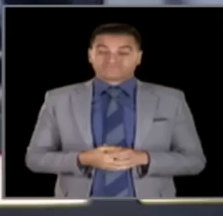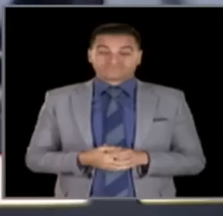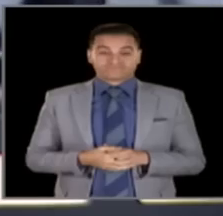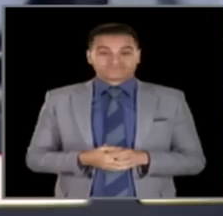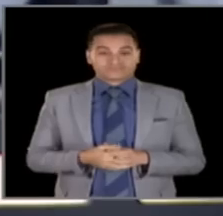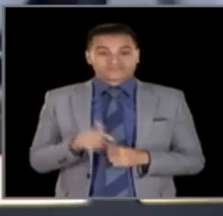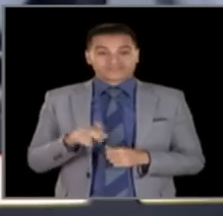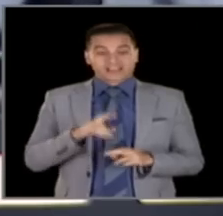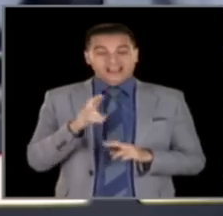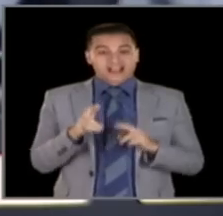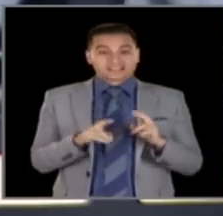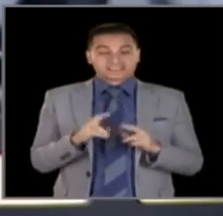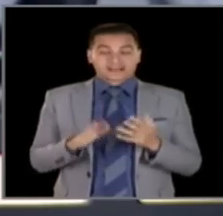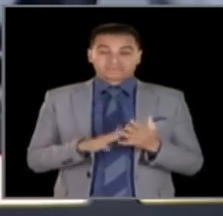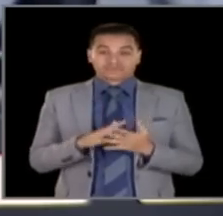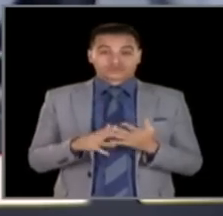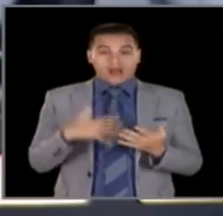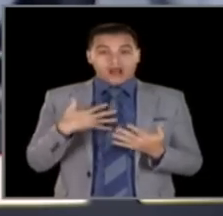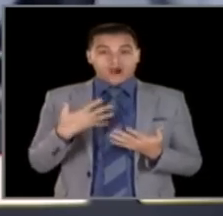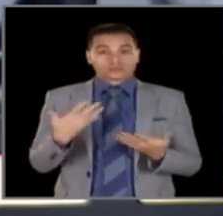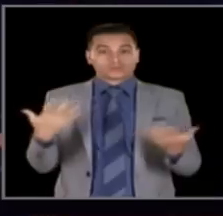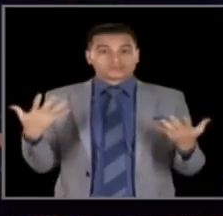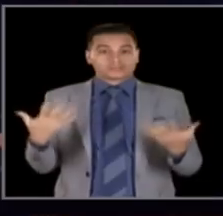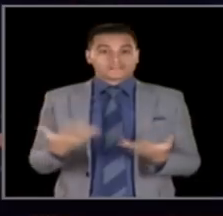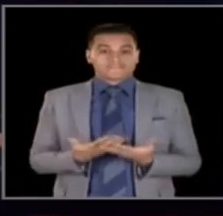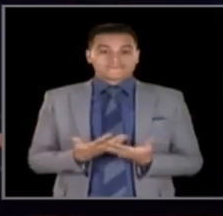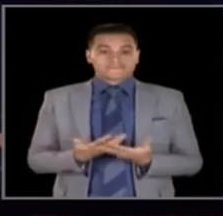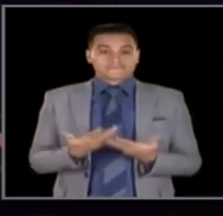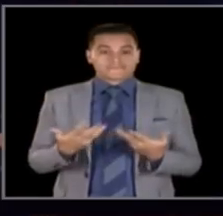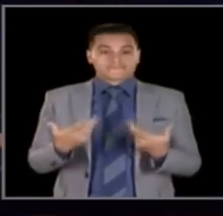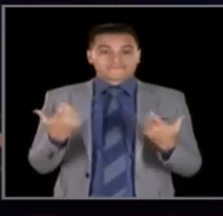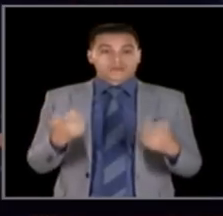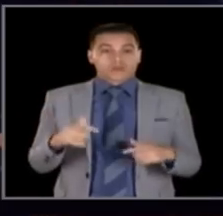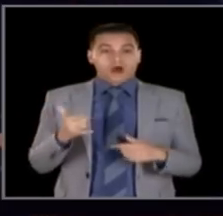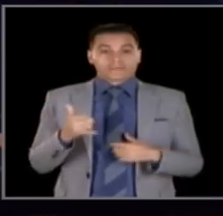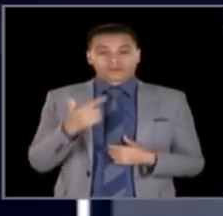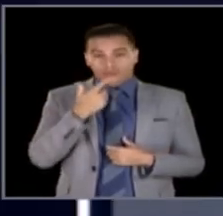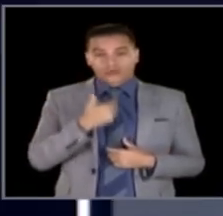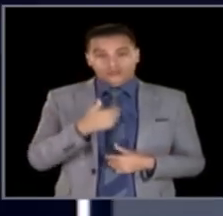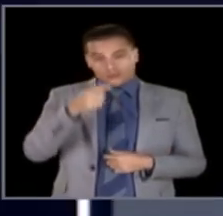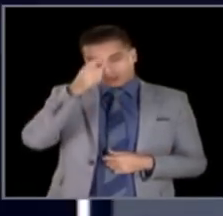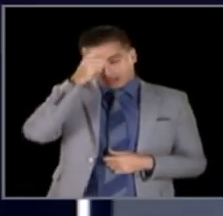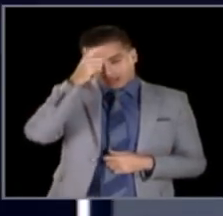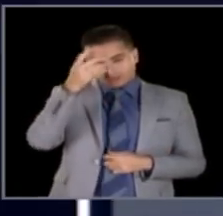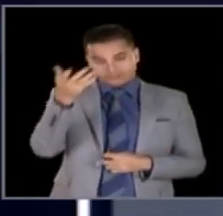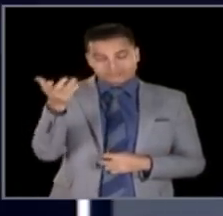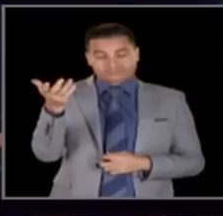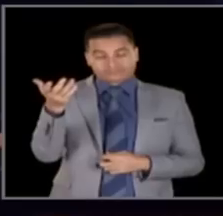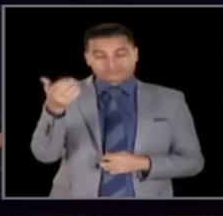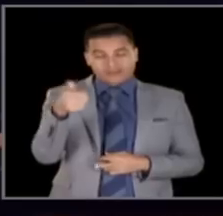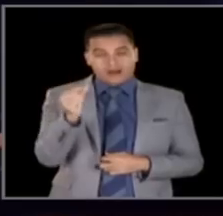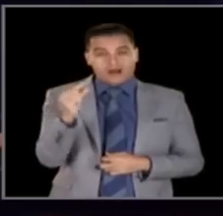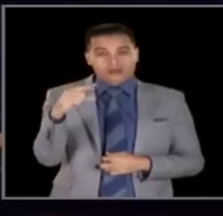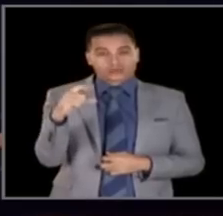لعلمك بقى في أسئلة بقى يعني عايز أتخلي معاك. بقول لك دولة عربية تقول لي تركيا. يا أندرو